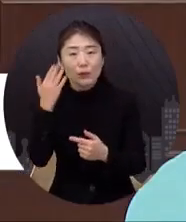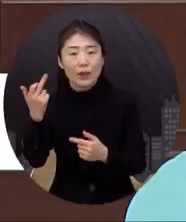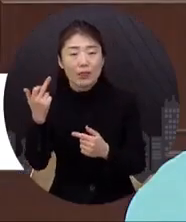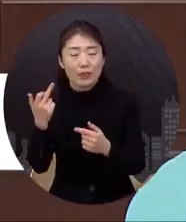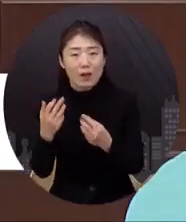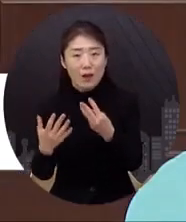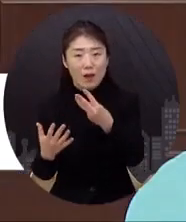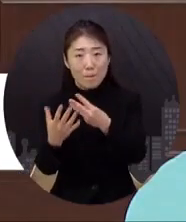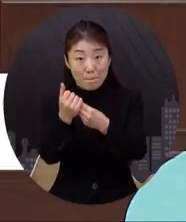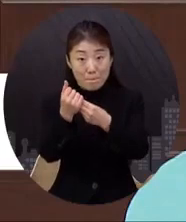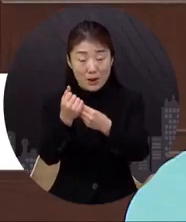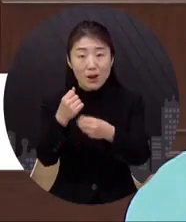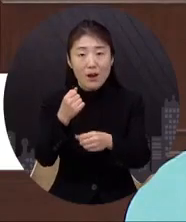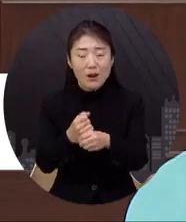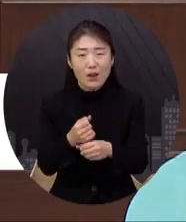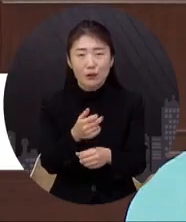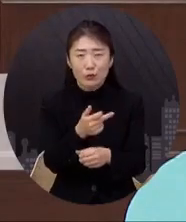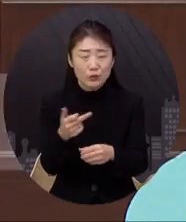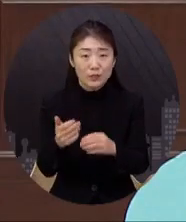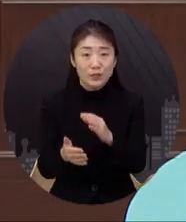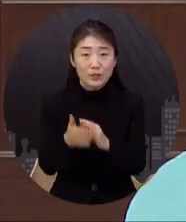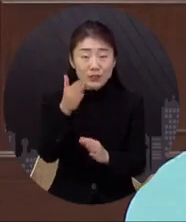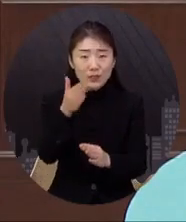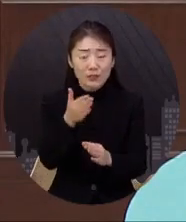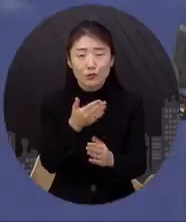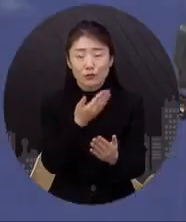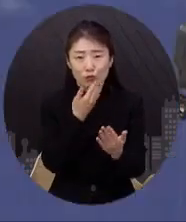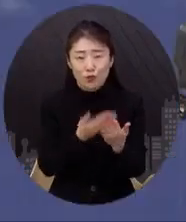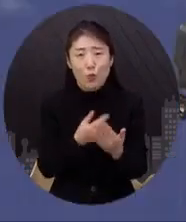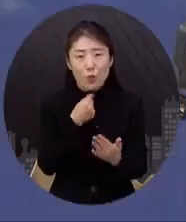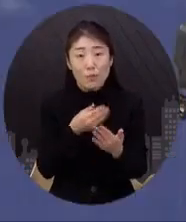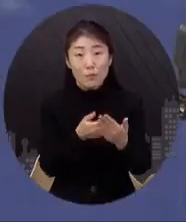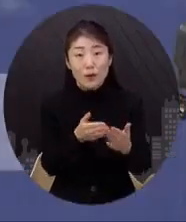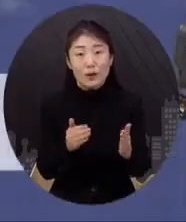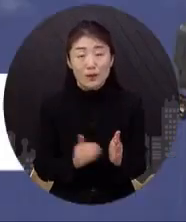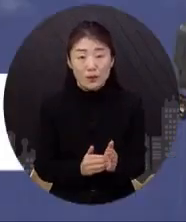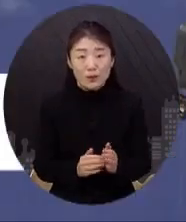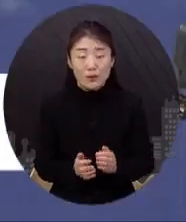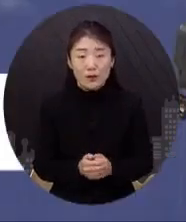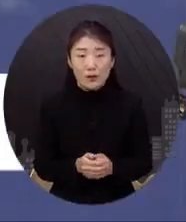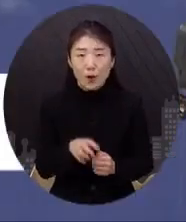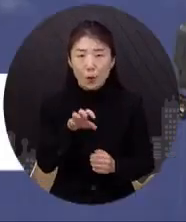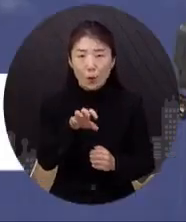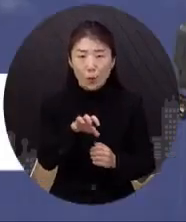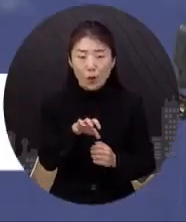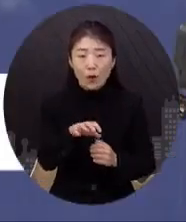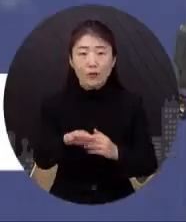하는 동남권 메가시티의 필요성을 역설했습니다. 공간을 먼저 혁신하자는 겁니다.